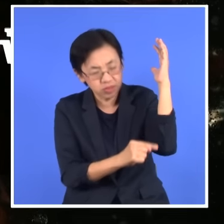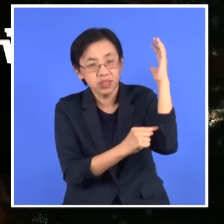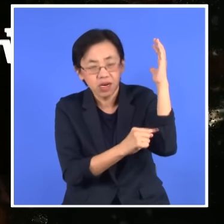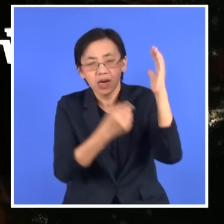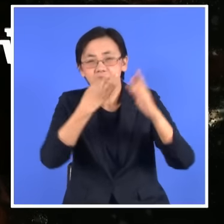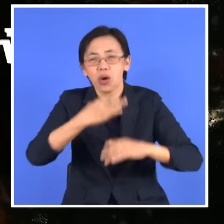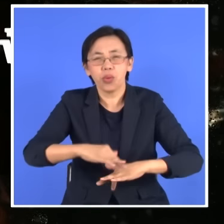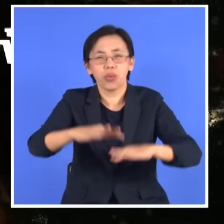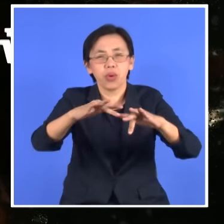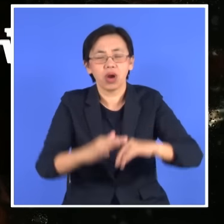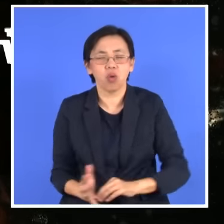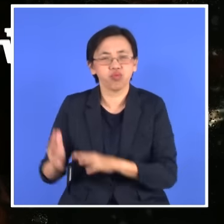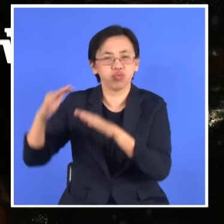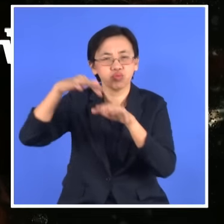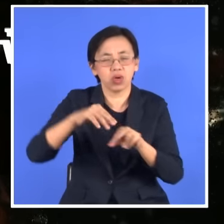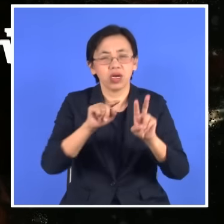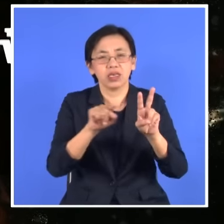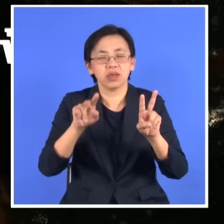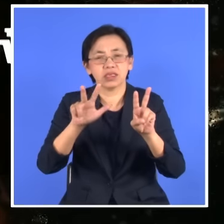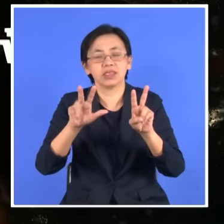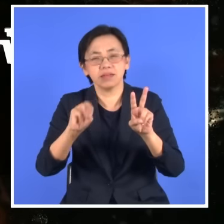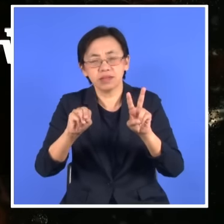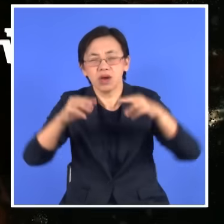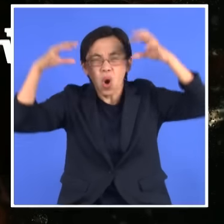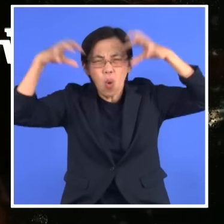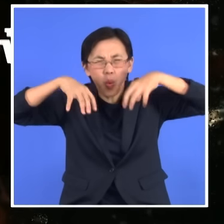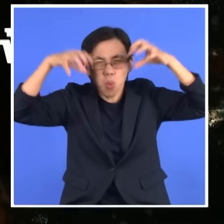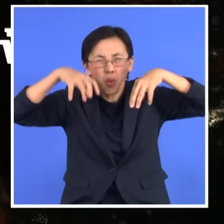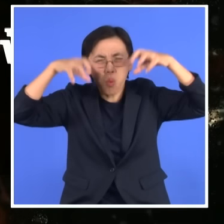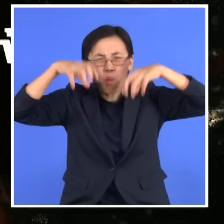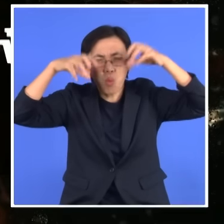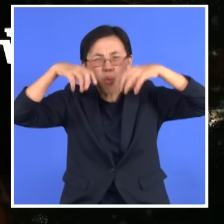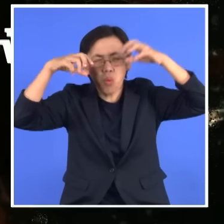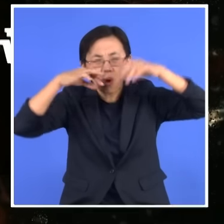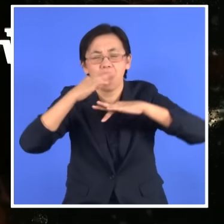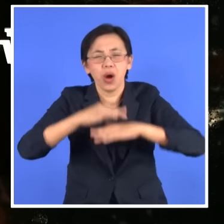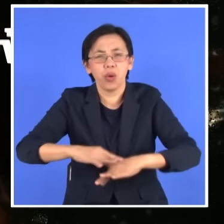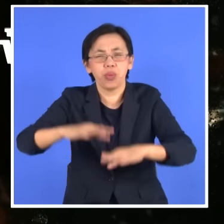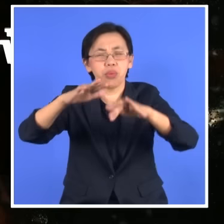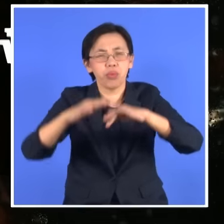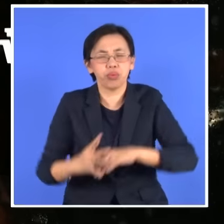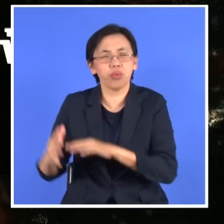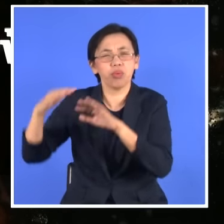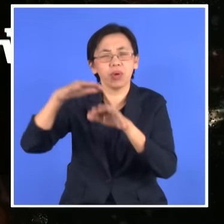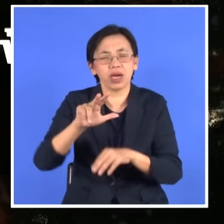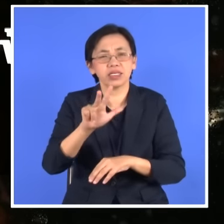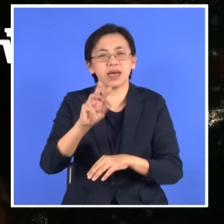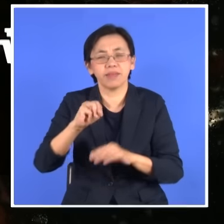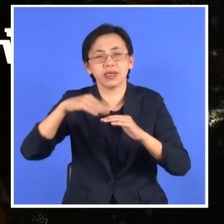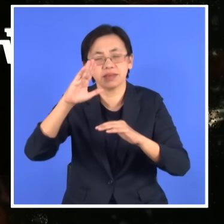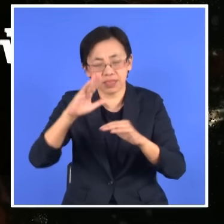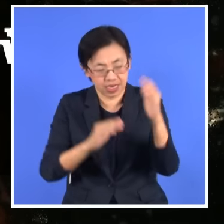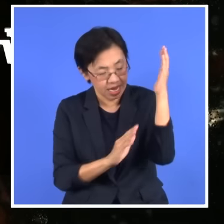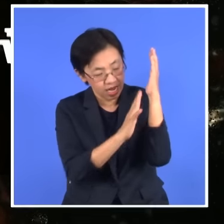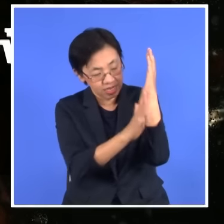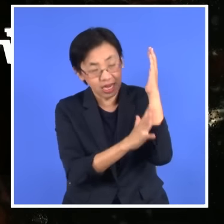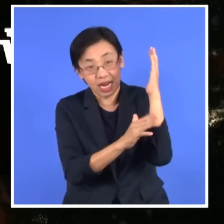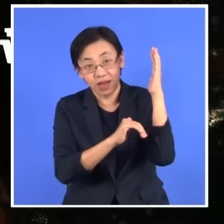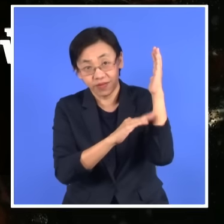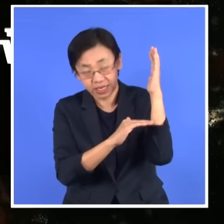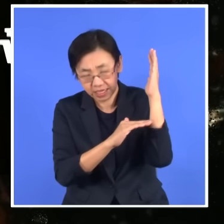นสูง 2-3 เมตรตรงไหนมีฝนฟ้าคะนองนี่คลื่นสูงเกินกว่า3เมตรนะคะส่วนอ่าวไทยตอนบนทะเลจะมีคลื่นประมาณสัก2เ